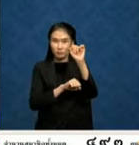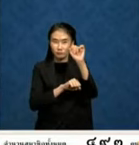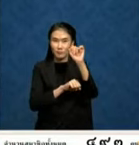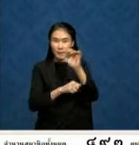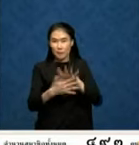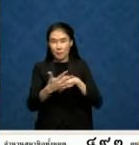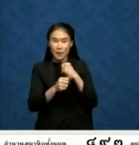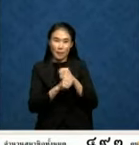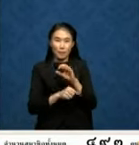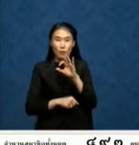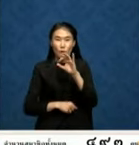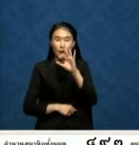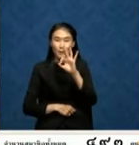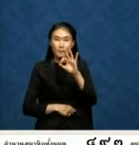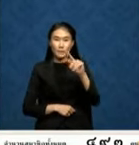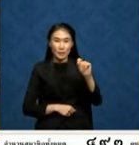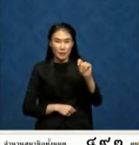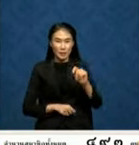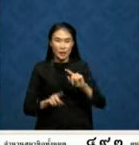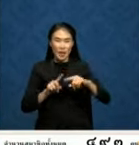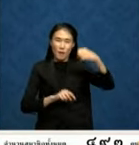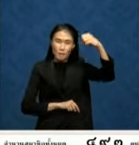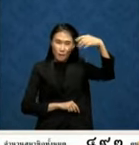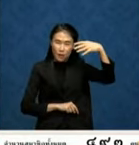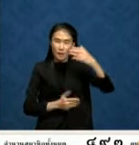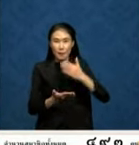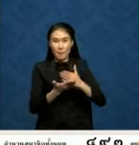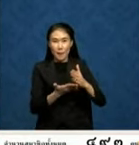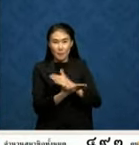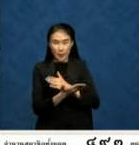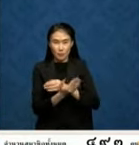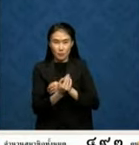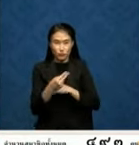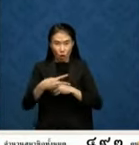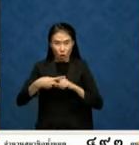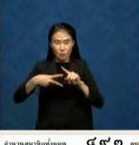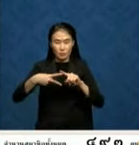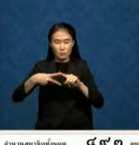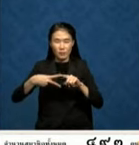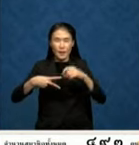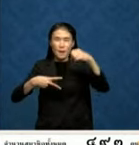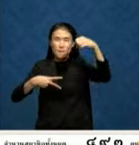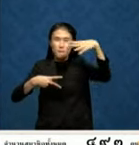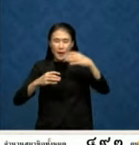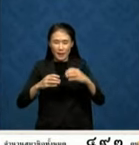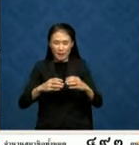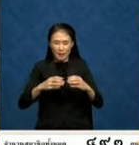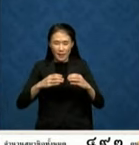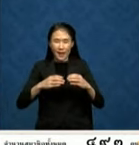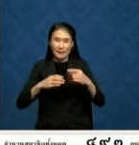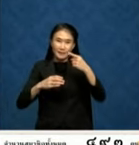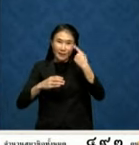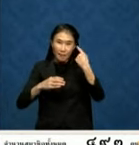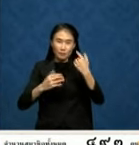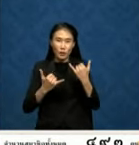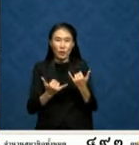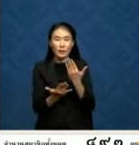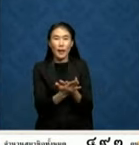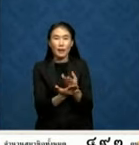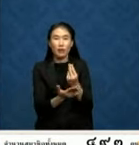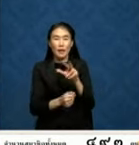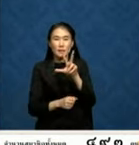ครับ FT เนี่ยนะครับจริงๆค่าไฟมาจาก2ส่วนส่วนหนึ่งก็คือที่เราเรียกว่าค่าไฟฐานนะครับซึ่งปัจจุบันอยู่ที่ประมา